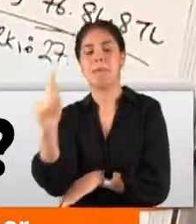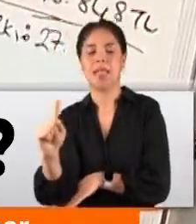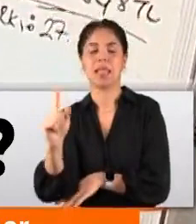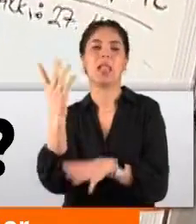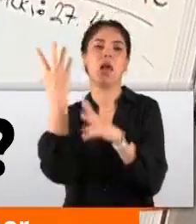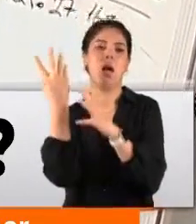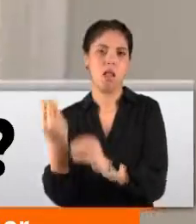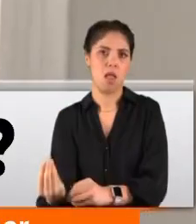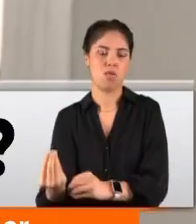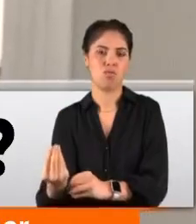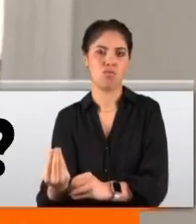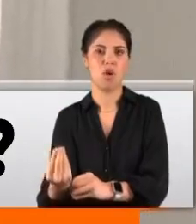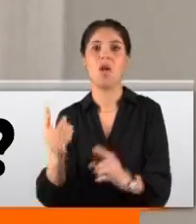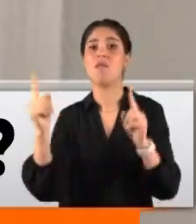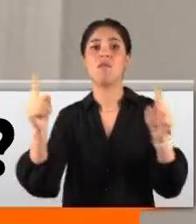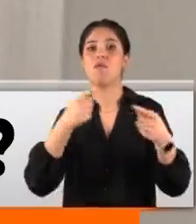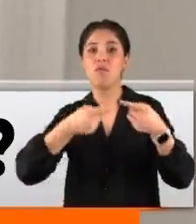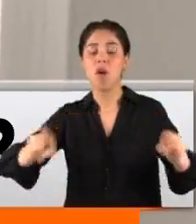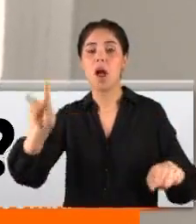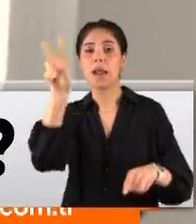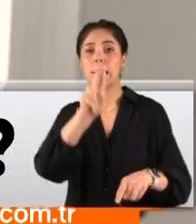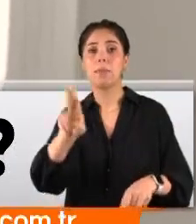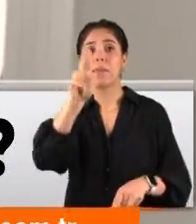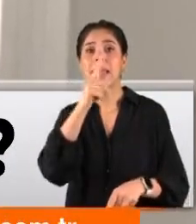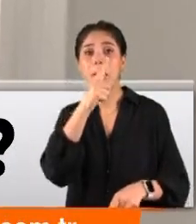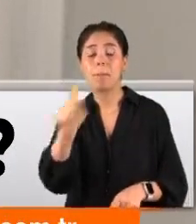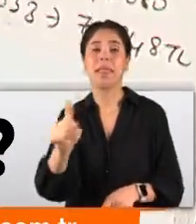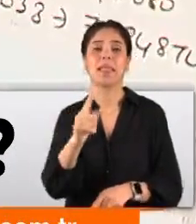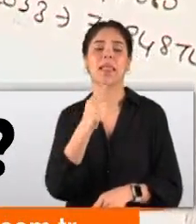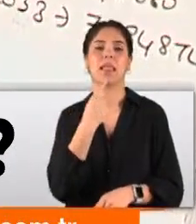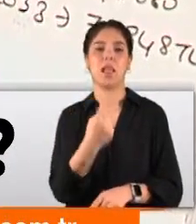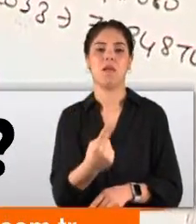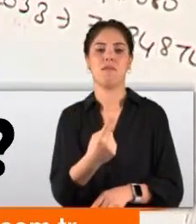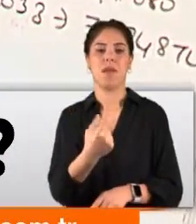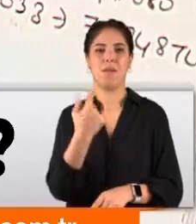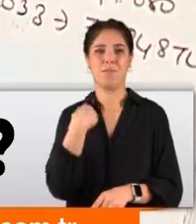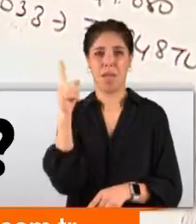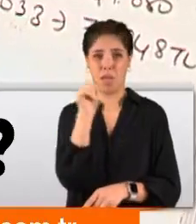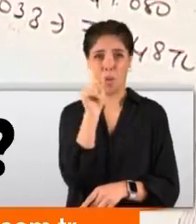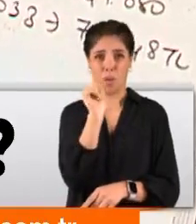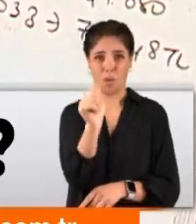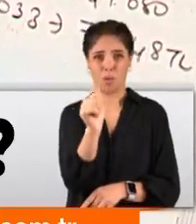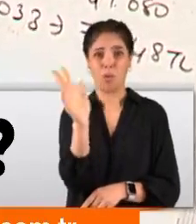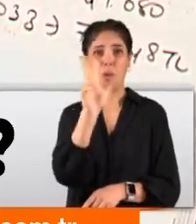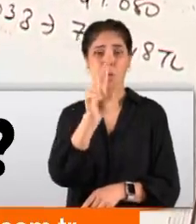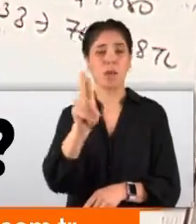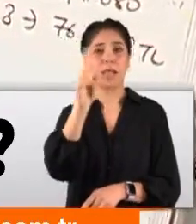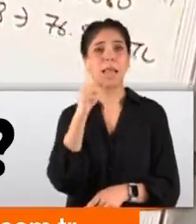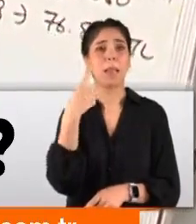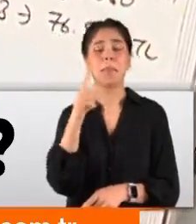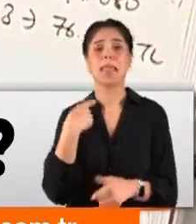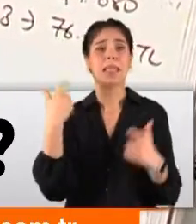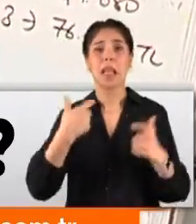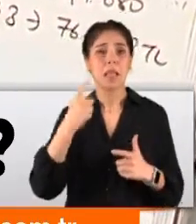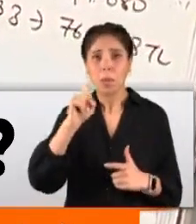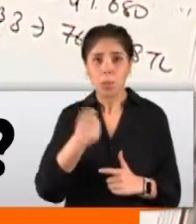76.848 liralık rakam çıkacak. Aradaki fark 27.168 lira. Ben şimdi bu 10 günde 37.000 lirayı nasıl bulayım,